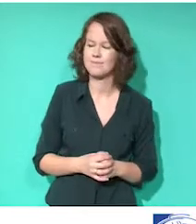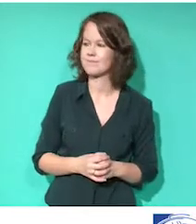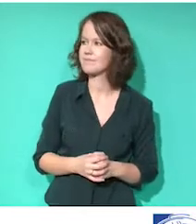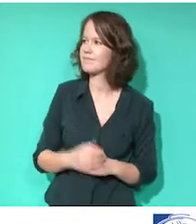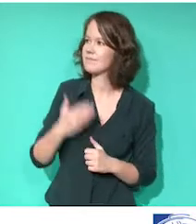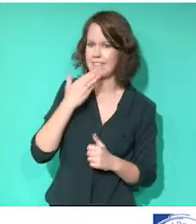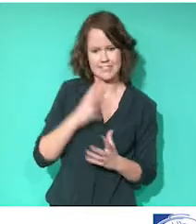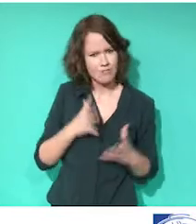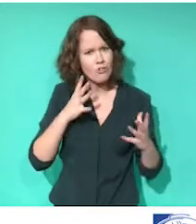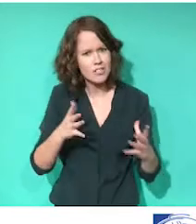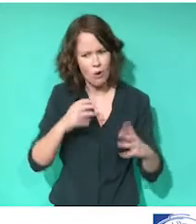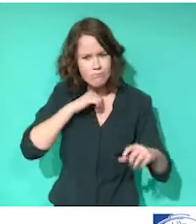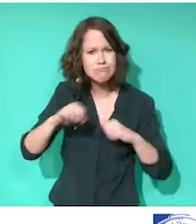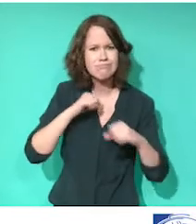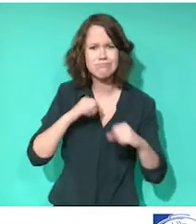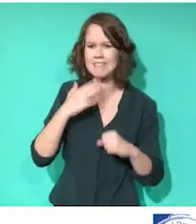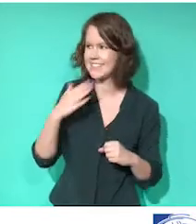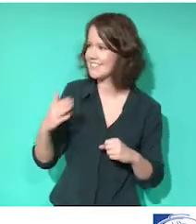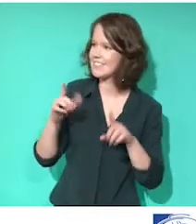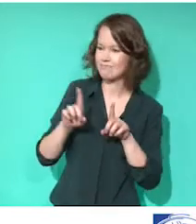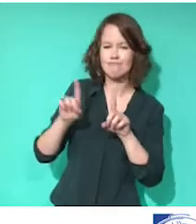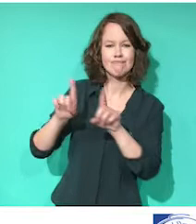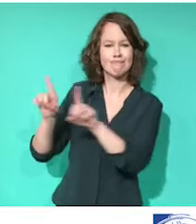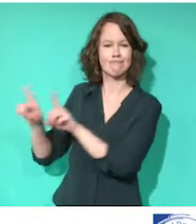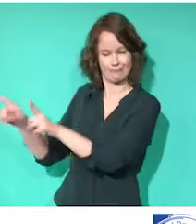pour cet enthousiasme. Blandine, je te laisse raccompagner Maudit.